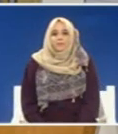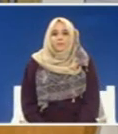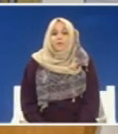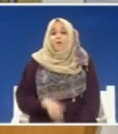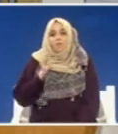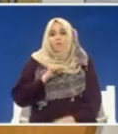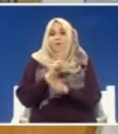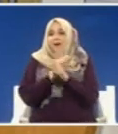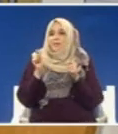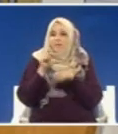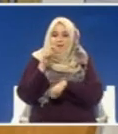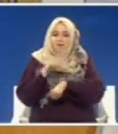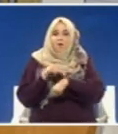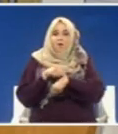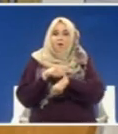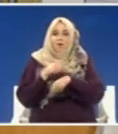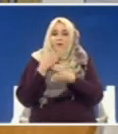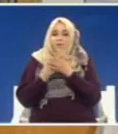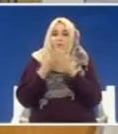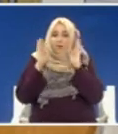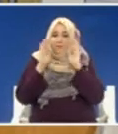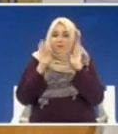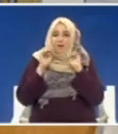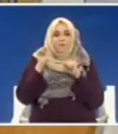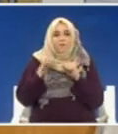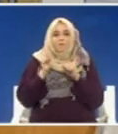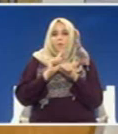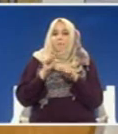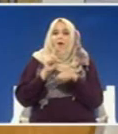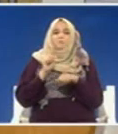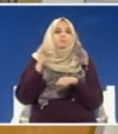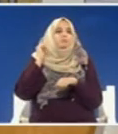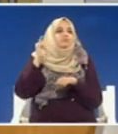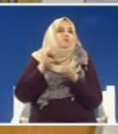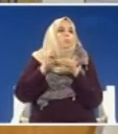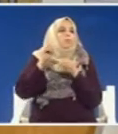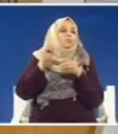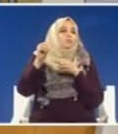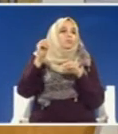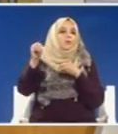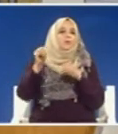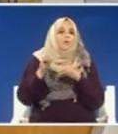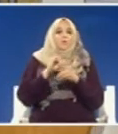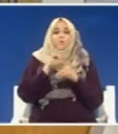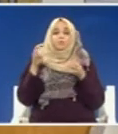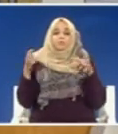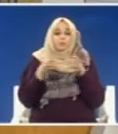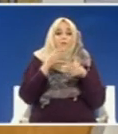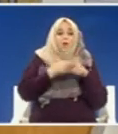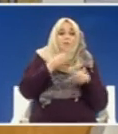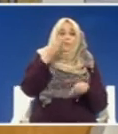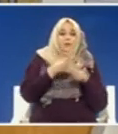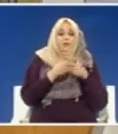احترام مواقيت ومواعيد الصلوات وعدم تسويفها وتأجيلها حتى تجتمع مع أوقات